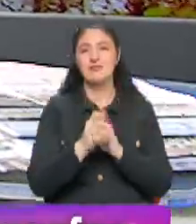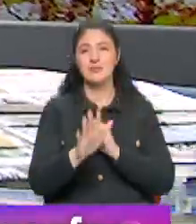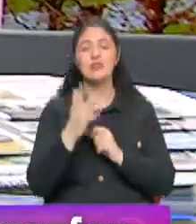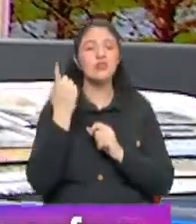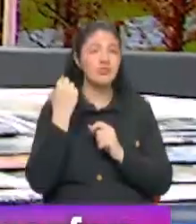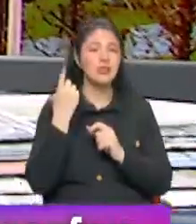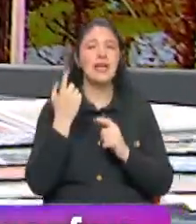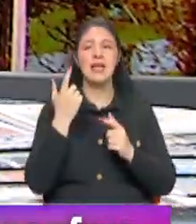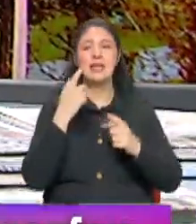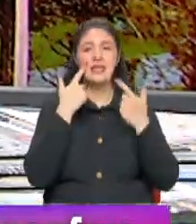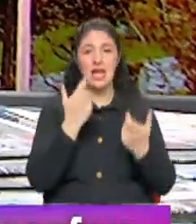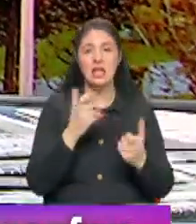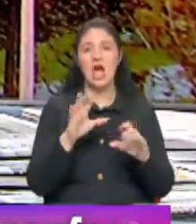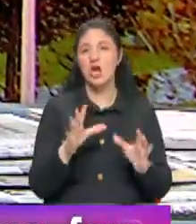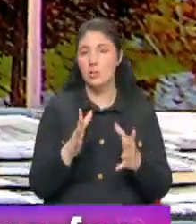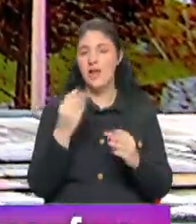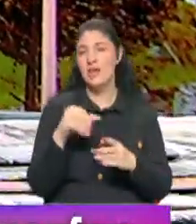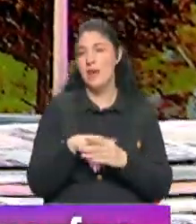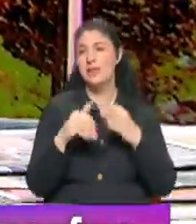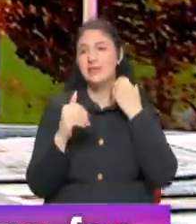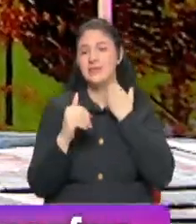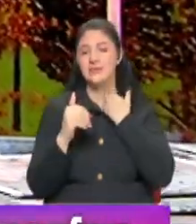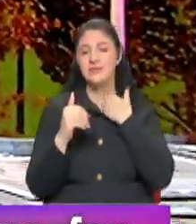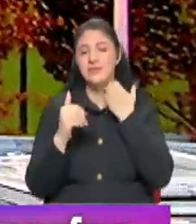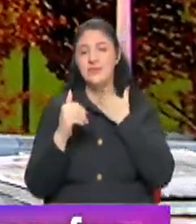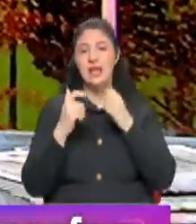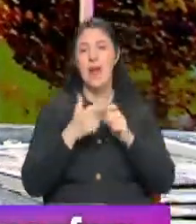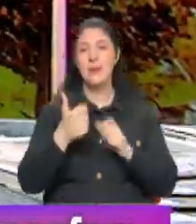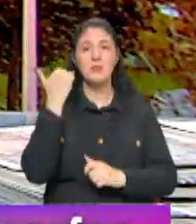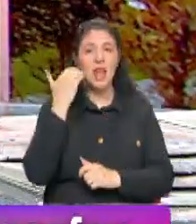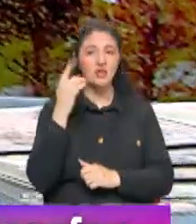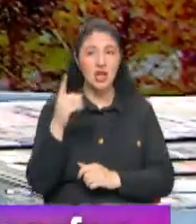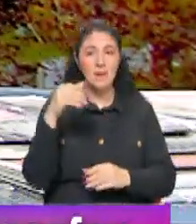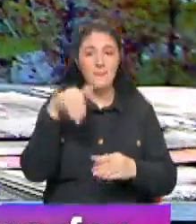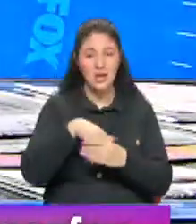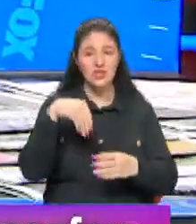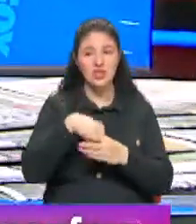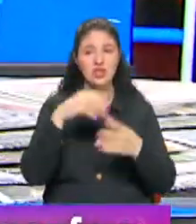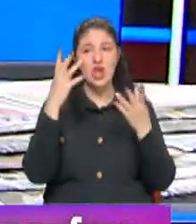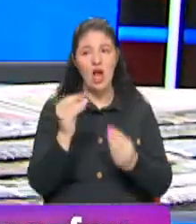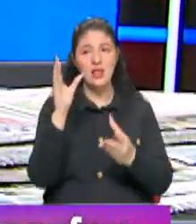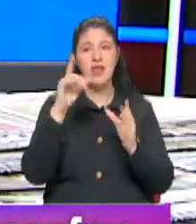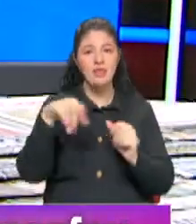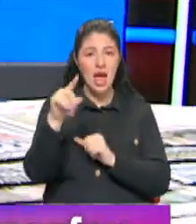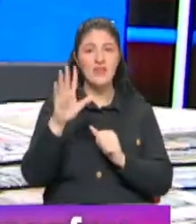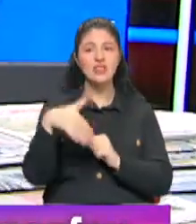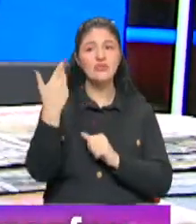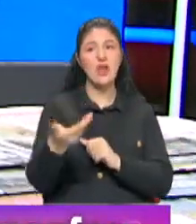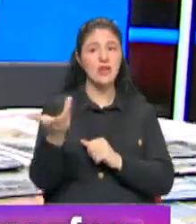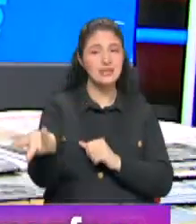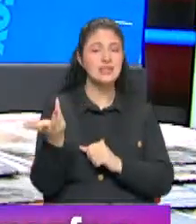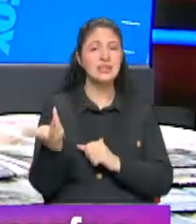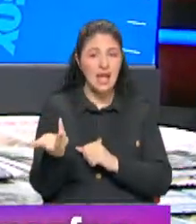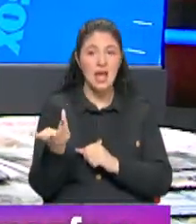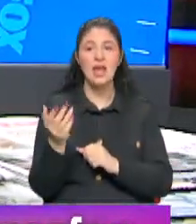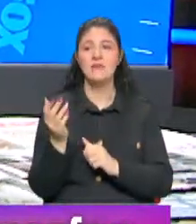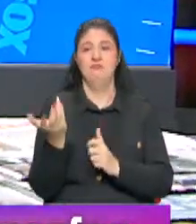Dün dikkat ile acaba iyi Parti Genel Başkanı Meral Akşener parti içinde olanlar ve sonrasında